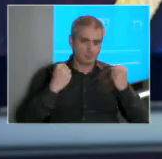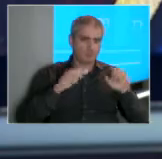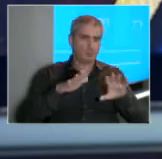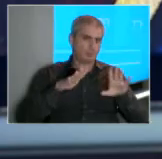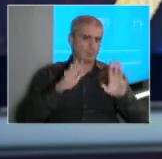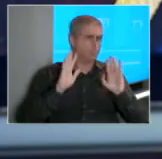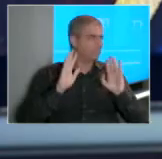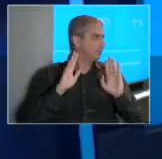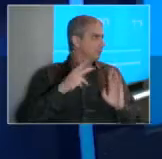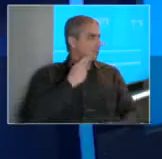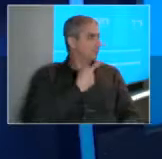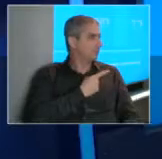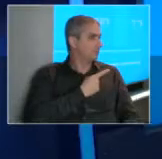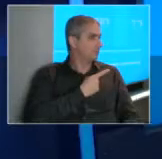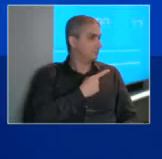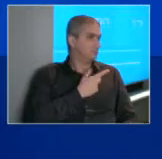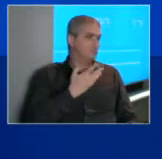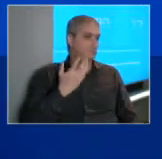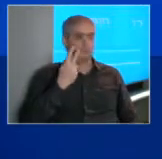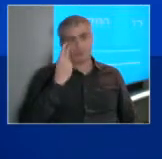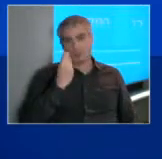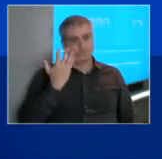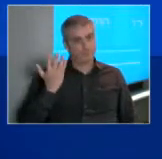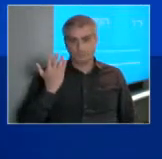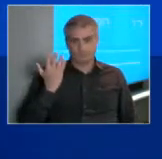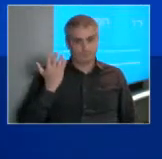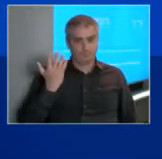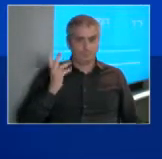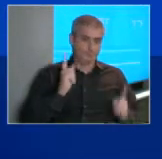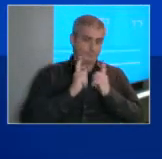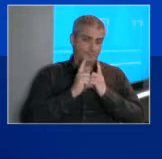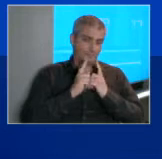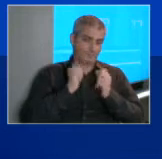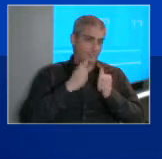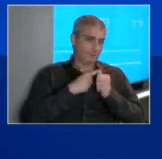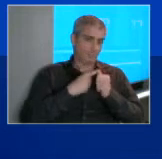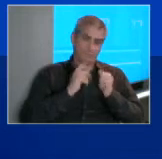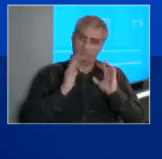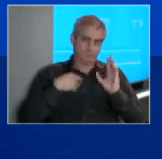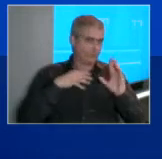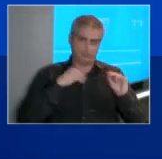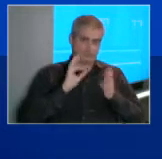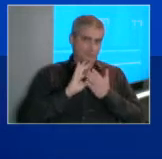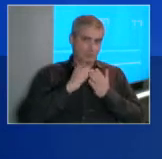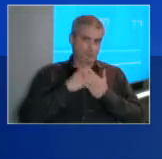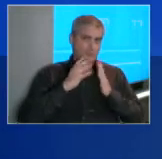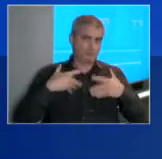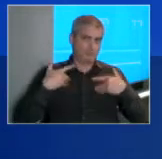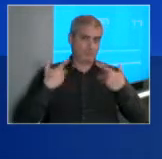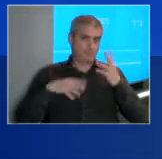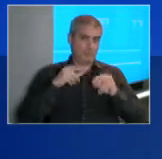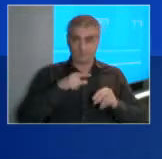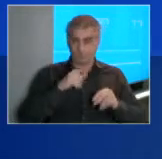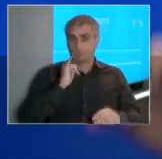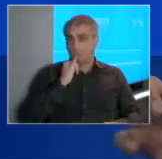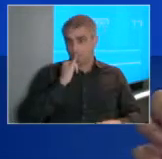ממשלה שמושלת. שני דברים קצרים. אז קודם כל, אני לא מסכים עם זה שבמשרד האוצר כל כך שמחים מהבחירות